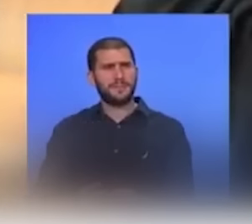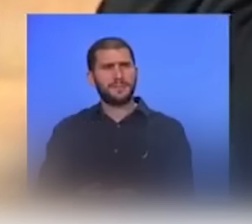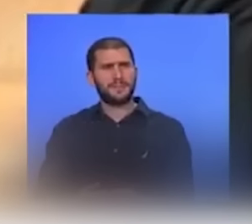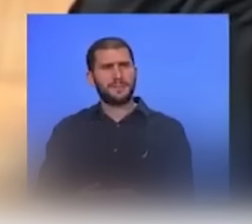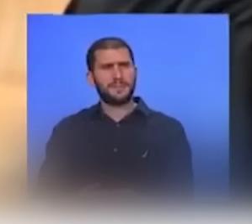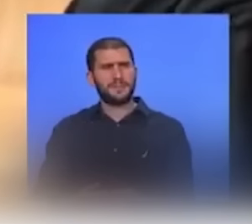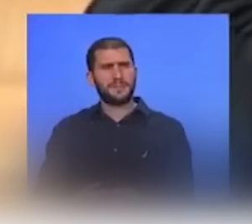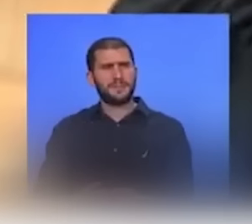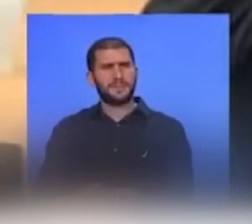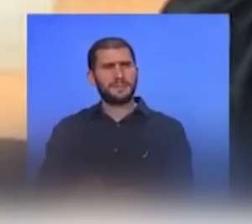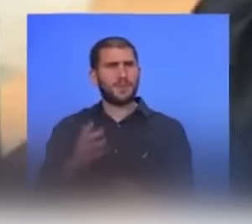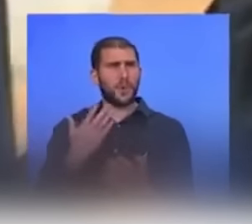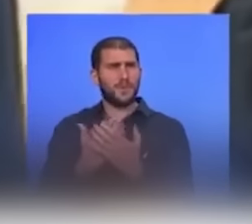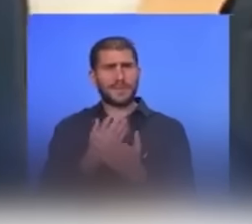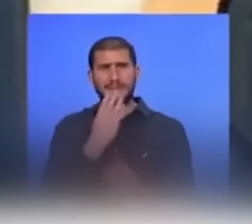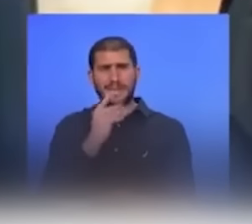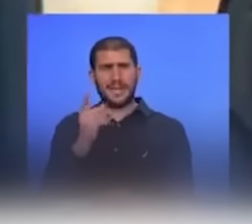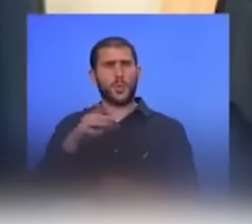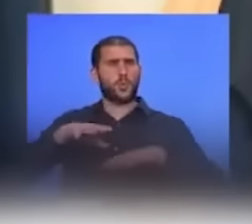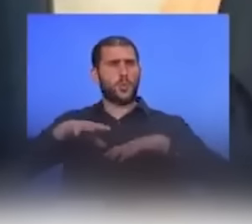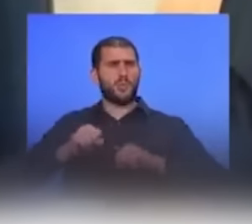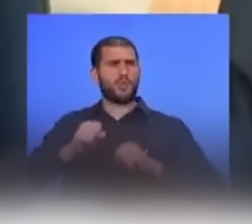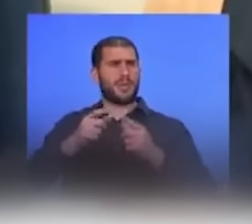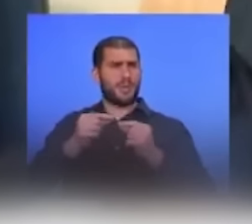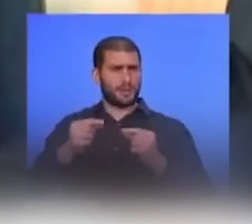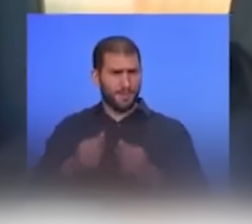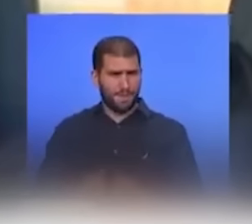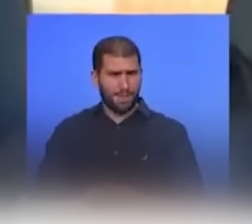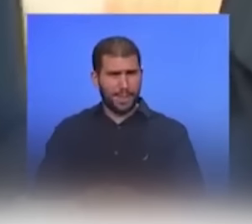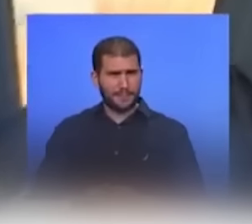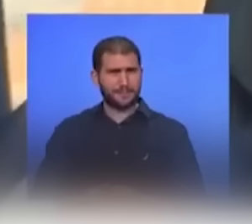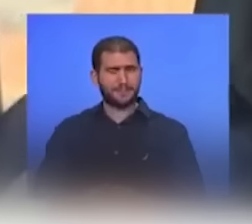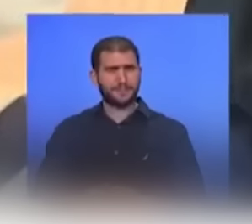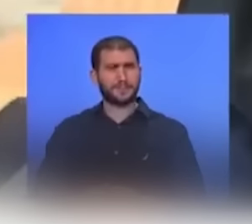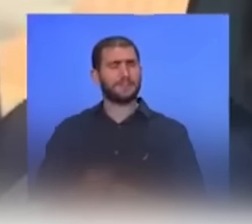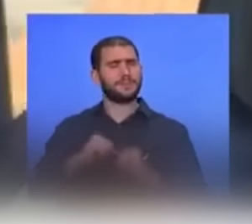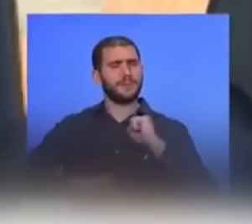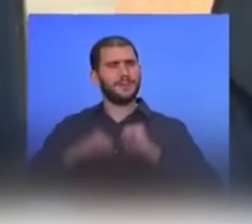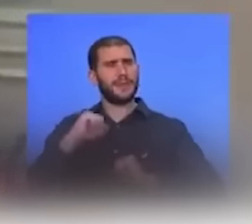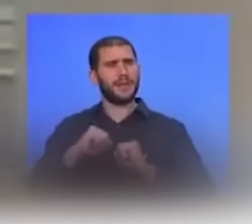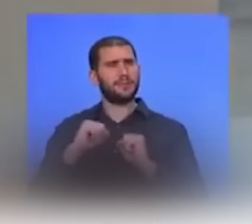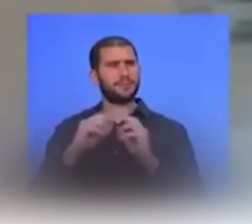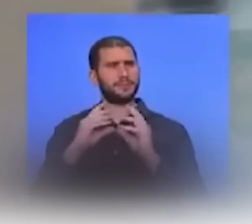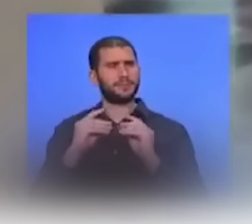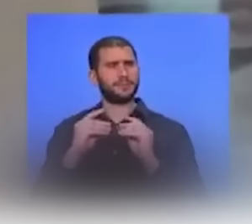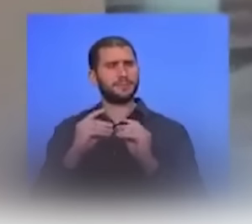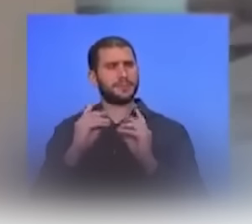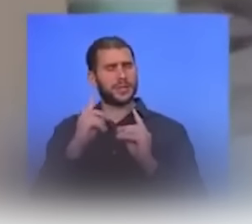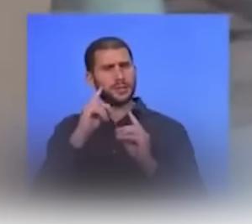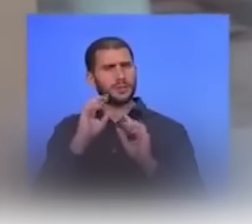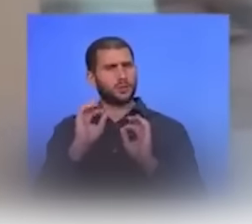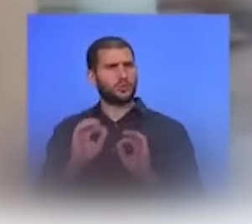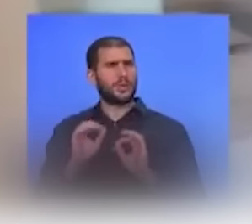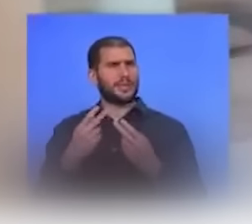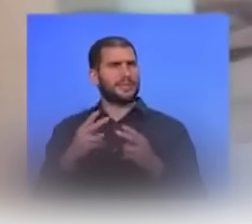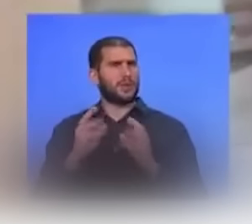על העובדה שישראל היא כובשת את עזה, והתנהג בצורה שפויה לחלוטין. אי אפשר